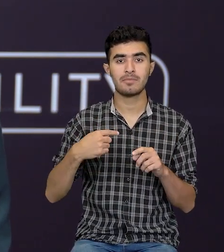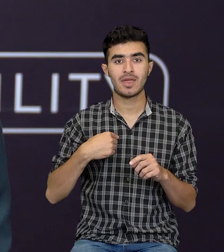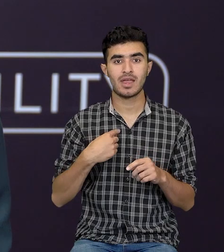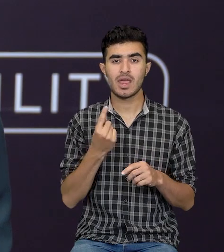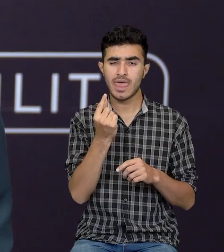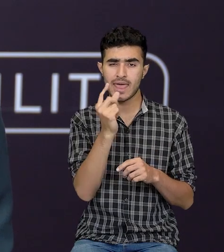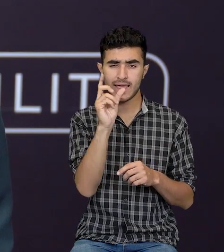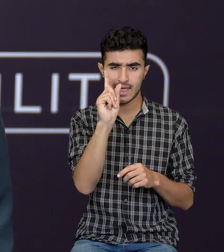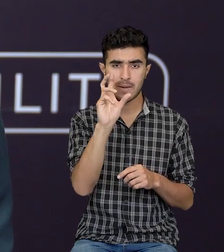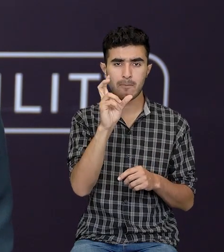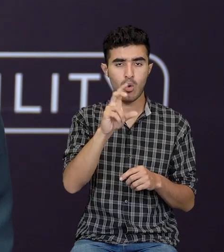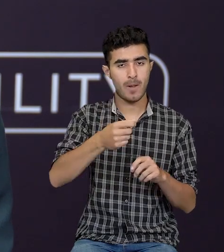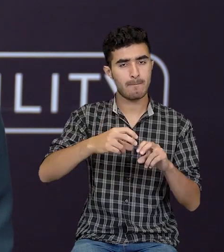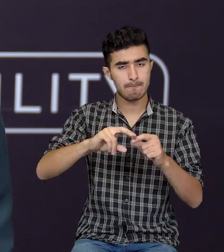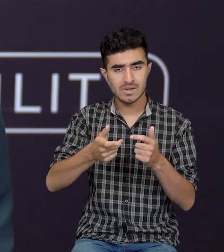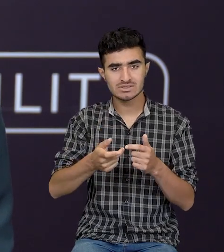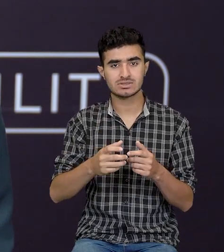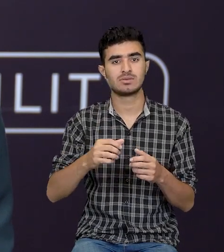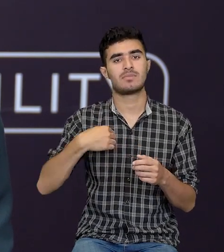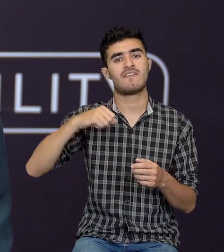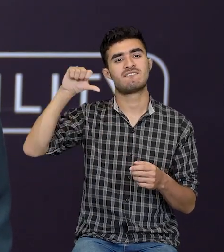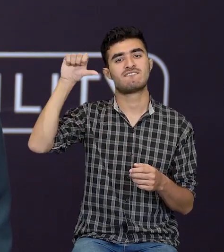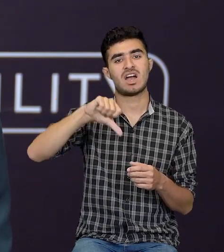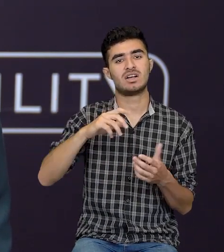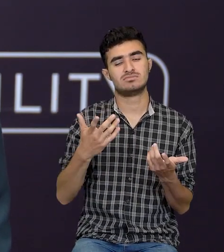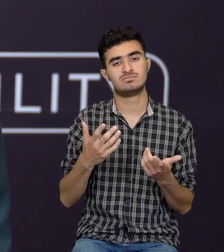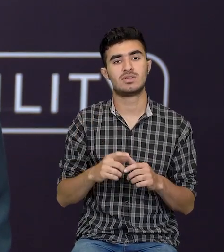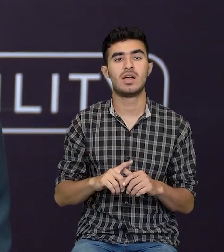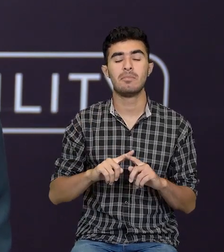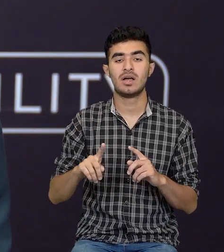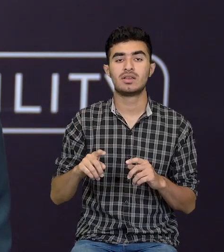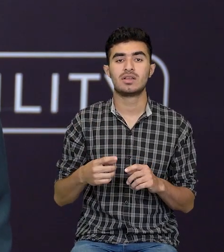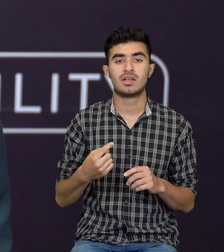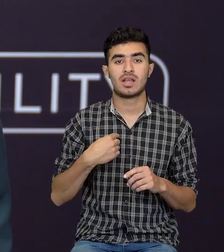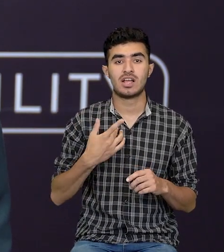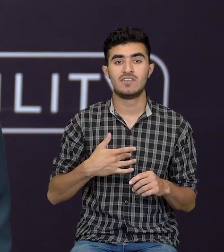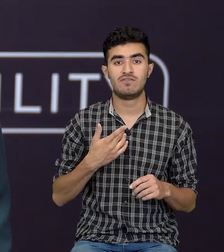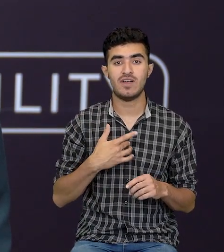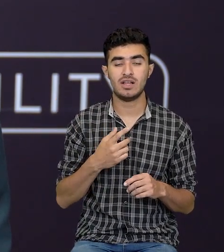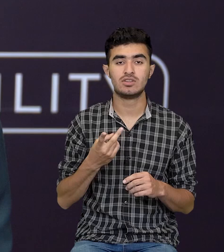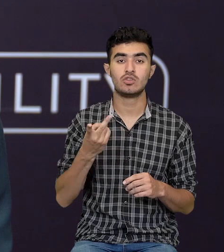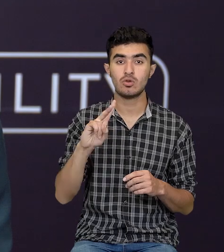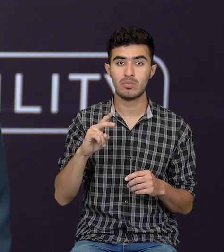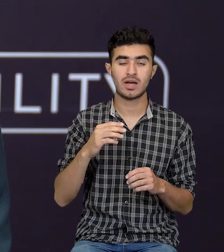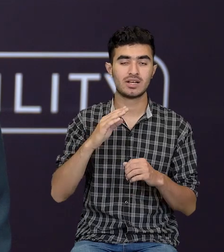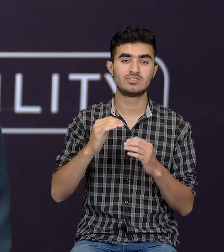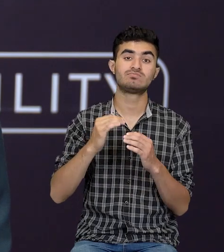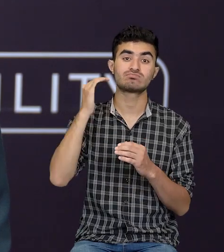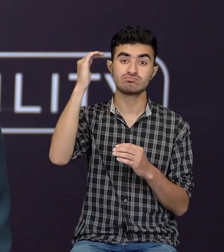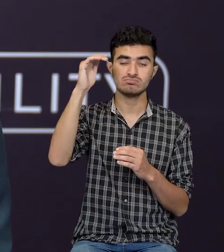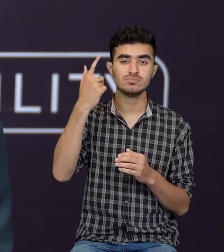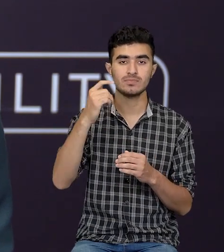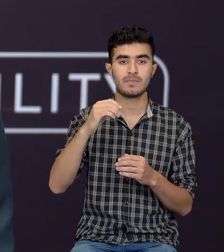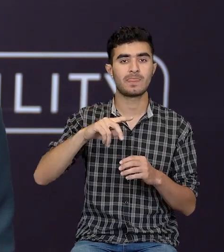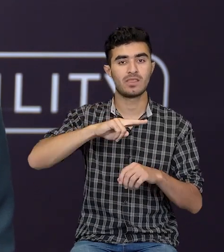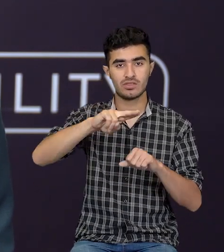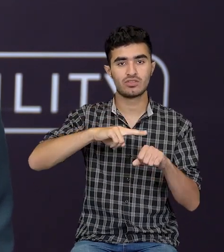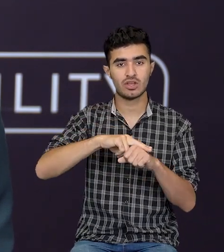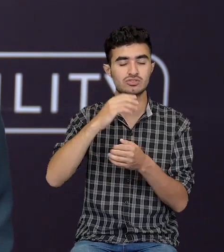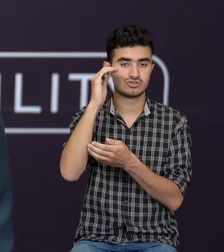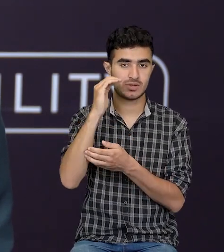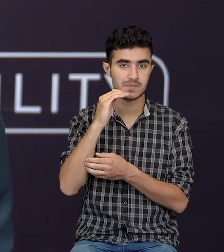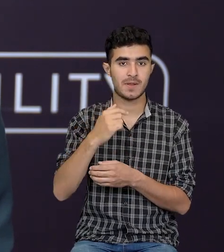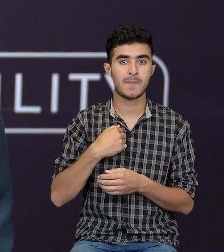मुझे इंटरनेशनल टूर मिलेगा। और इस चीज़ पे भी मुझे पूरी उम्मीद थी कि अगर इंटरनेशनल टूर ले लिया तो समझो मैंने बाहर से कोई ना कोई मेडल ले